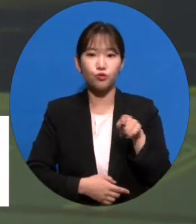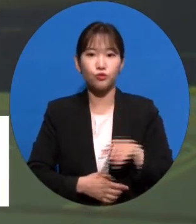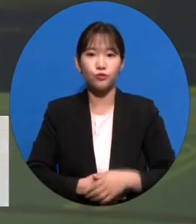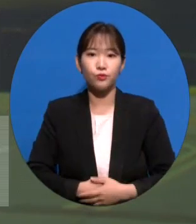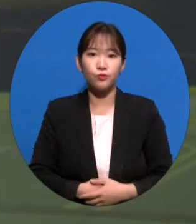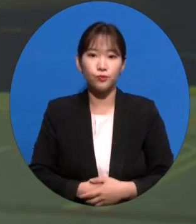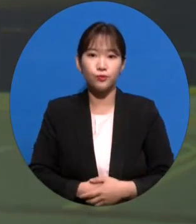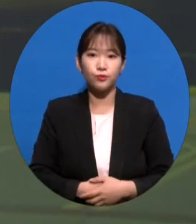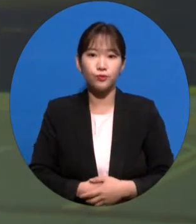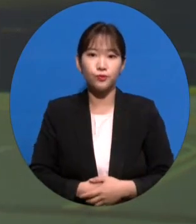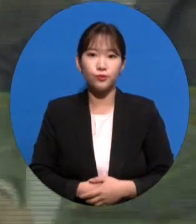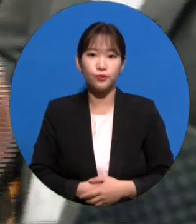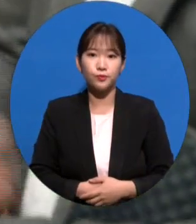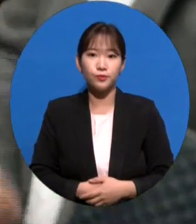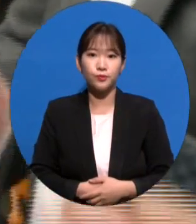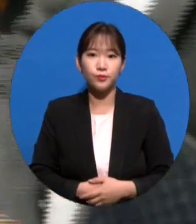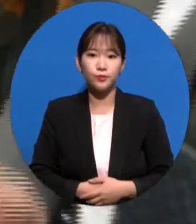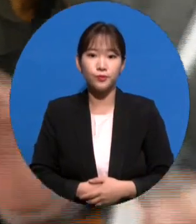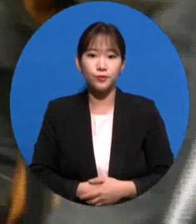문현철 기자입니다.